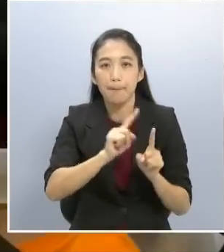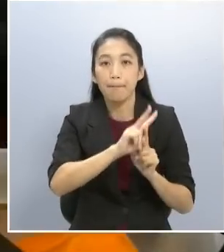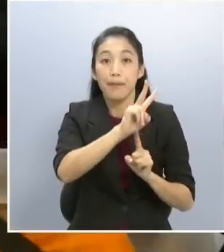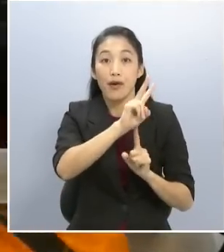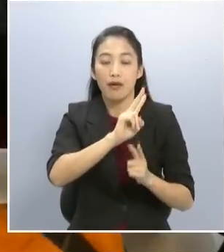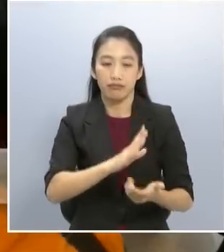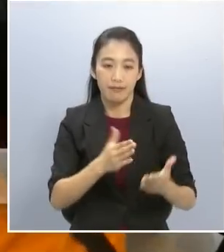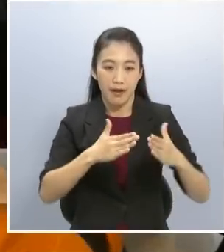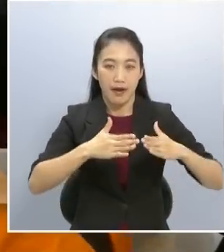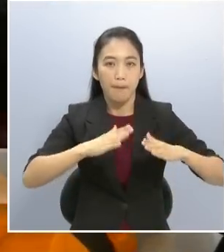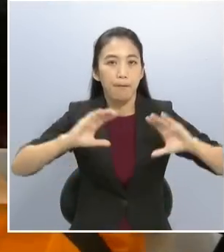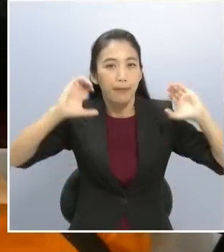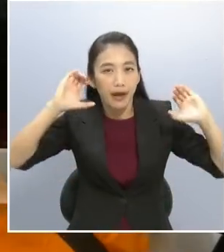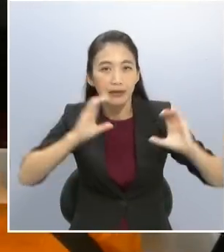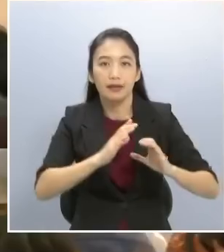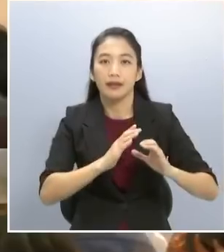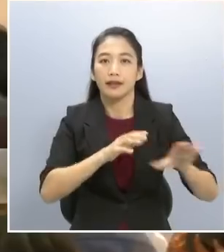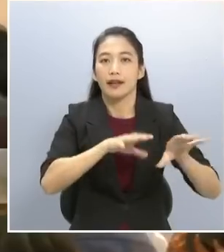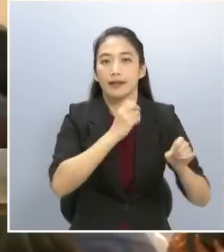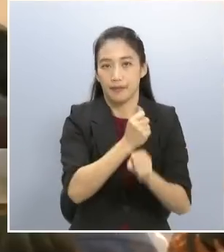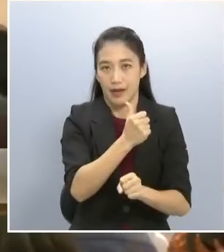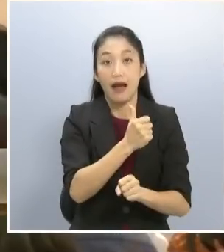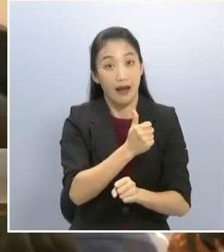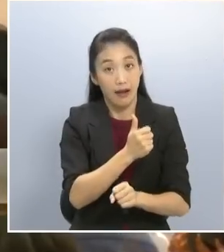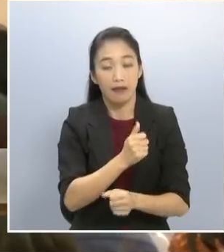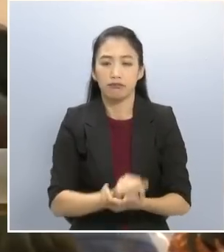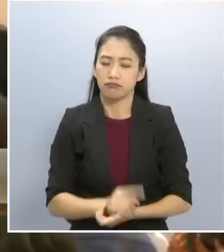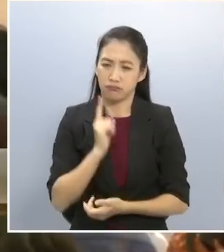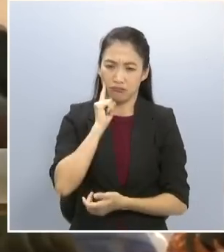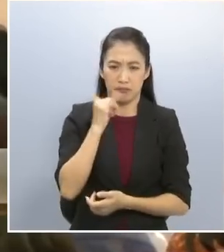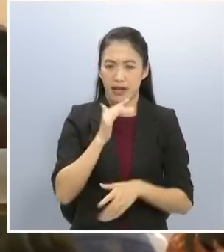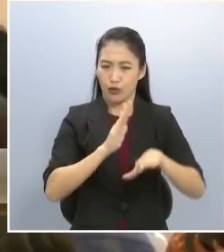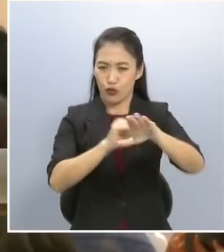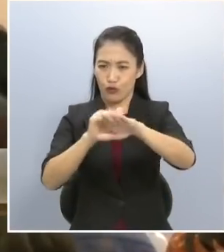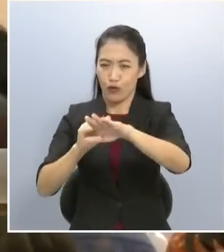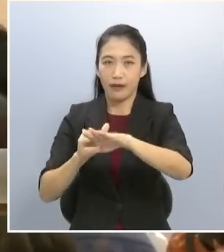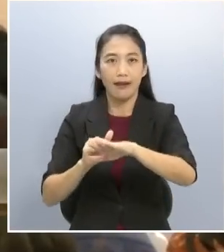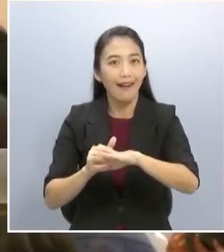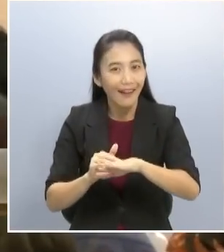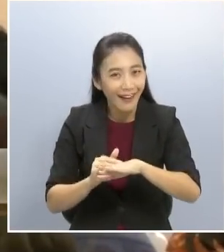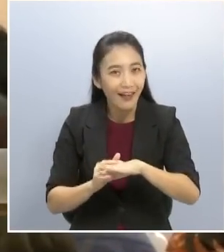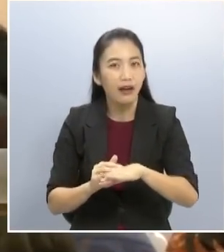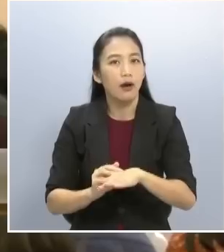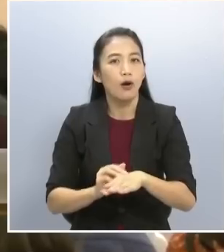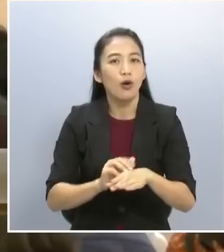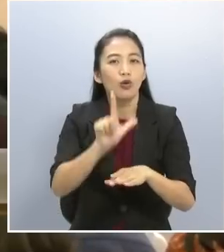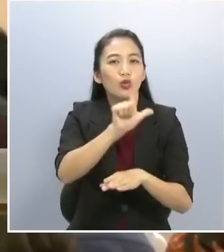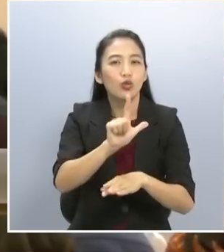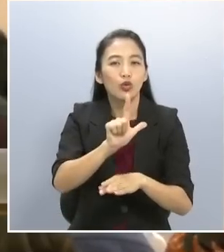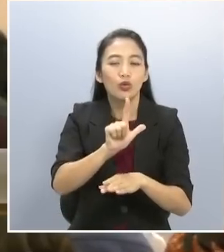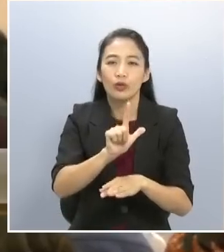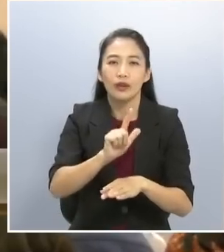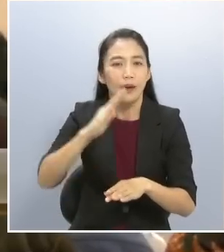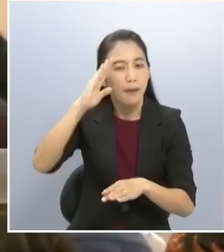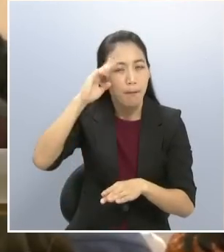สายสัมพันธ์อันดีกับสวเข้าร่วมรัฐบาลและอาจจะทาบทามพักลุงตู่ด้วยนะมาร่วมรัฐบาลด้วยค่ะเพื่อทดแทนเสียงของ